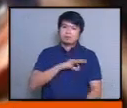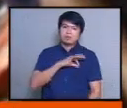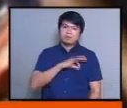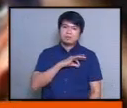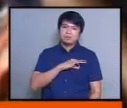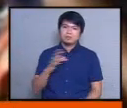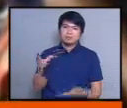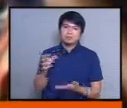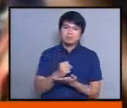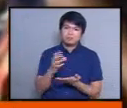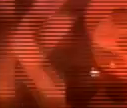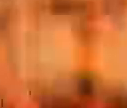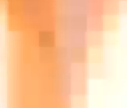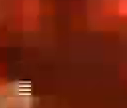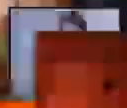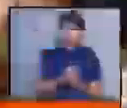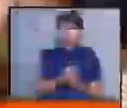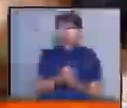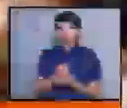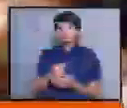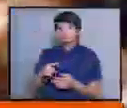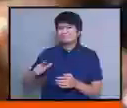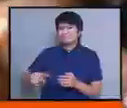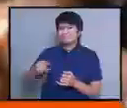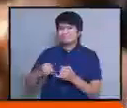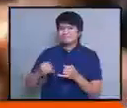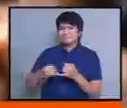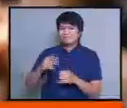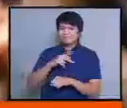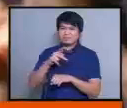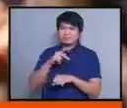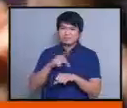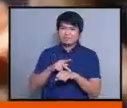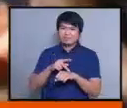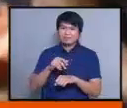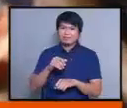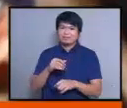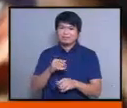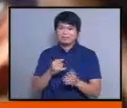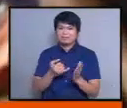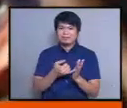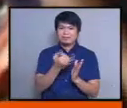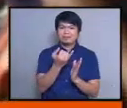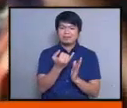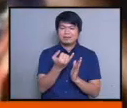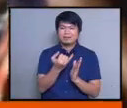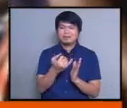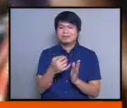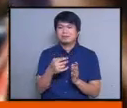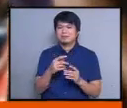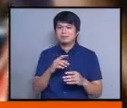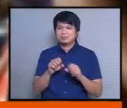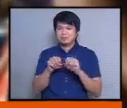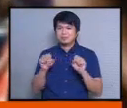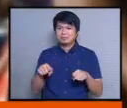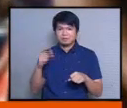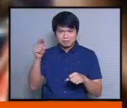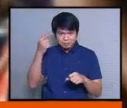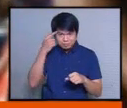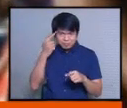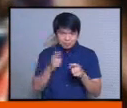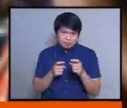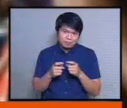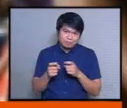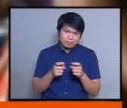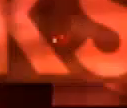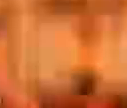benepisyong nakukuha. Pinakakulelat naman ang Pilipinas pagdating sa integrity o tiwala sa sistema at sa gobyernong nagpapatupad ng